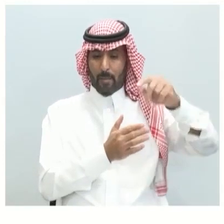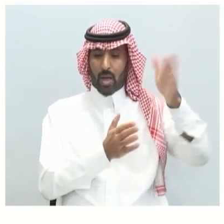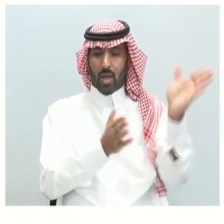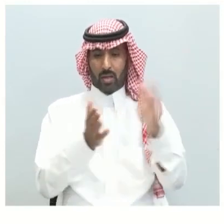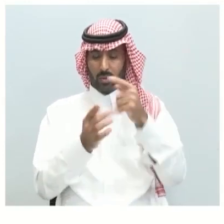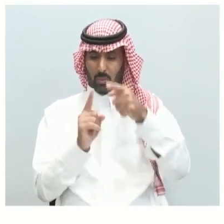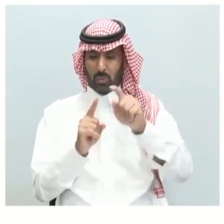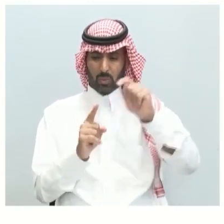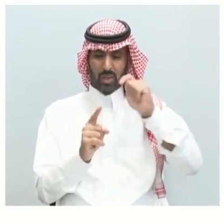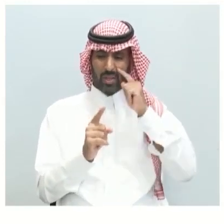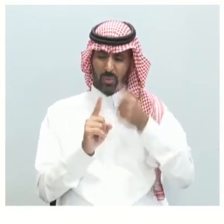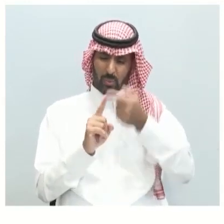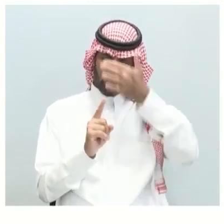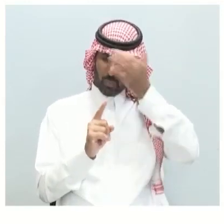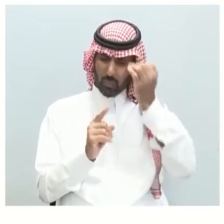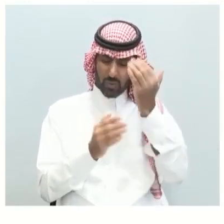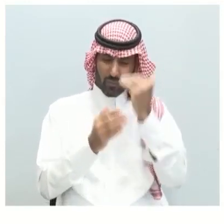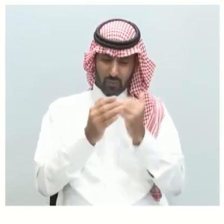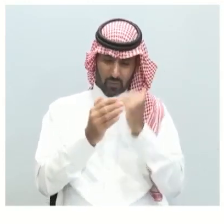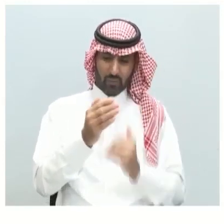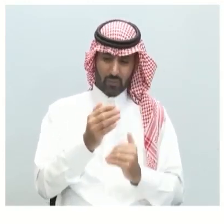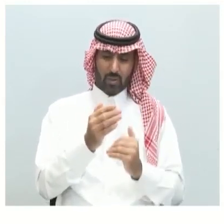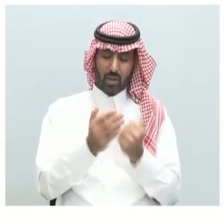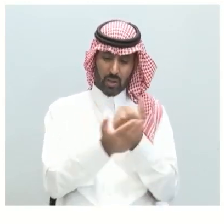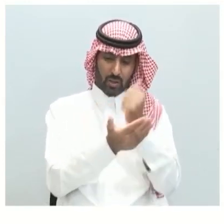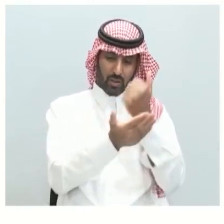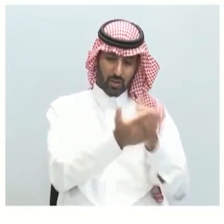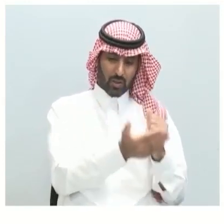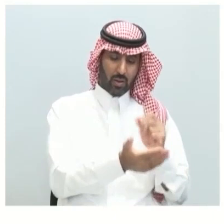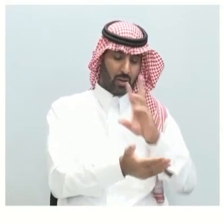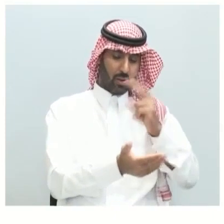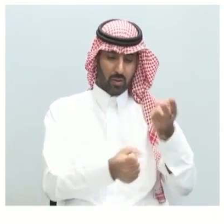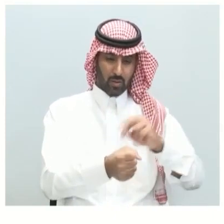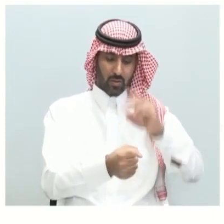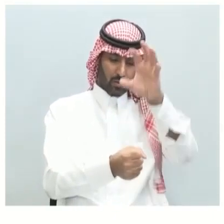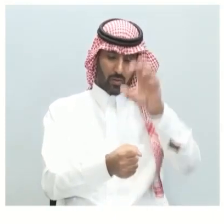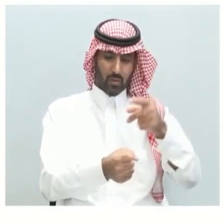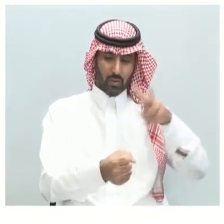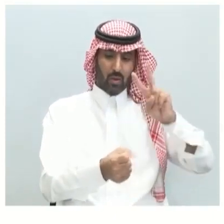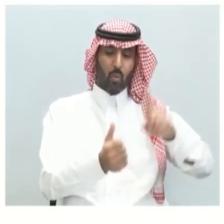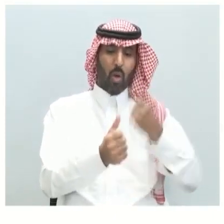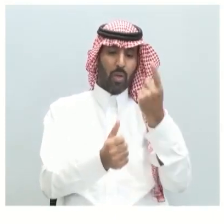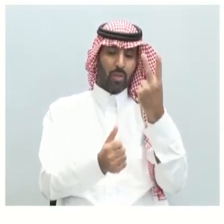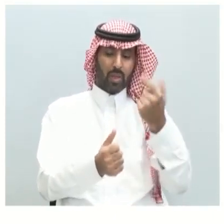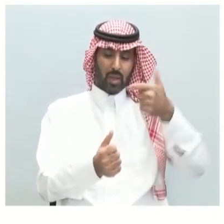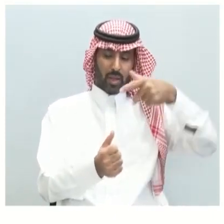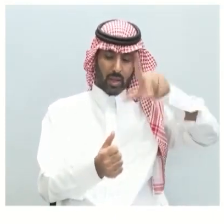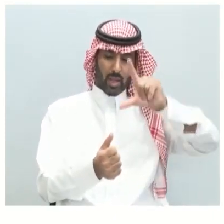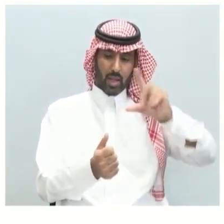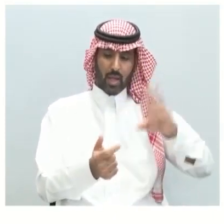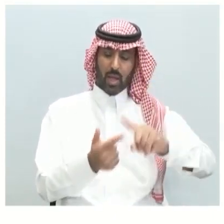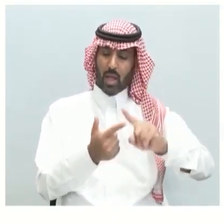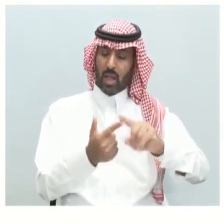عليك حذف الوحدات المتكرره الان تقوم بالتعويض الفي 1 هو تساوي 2 لتر